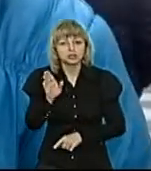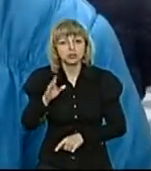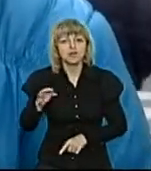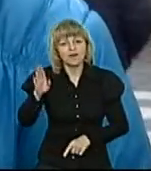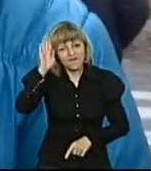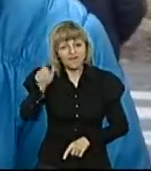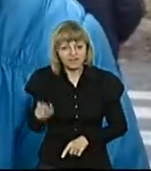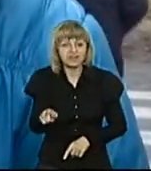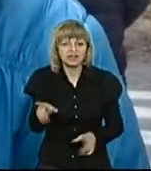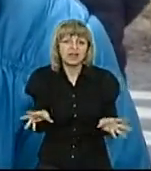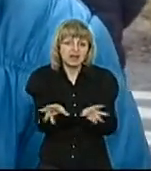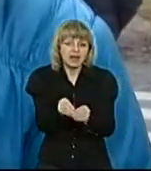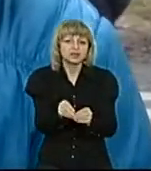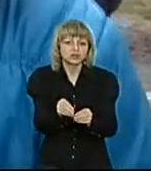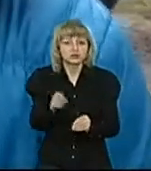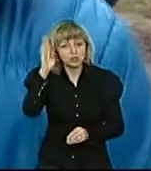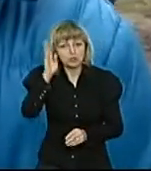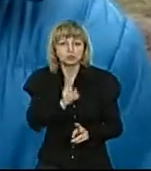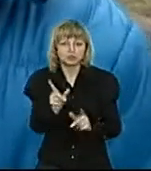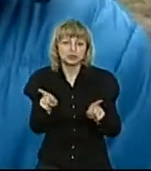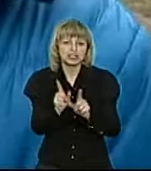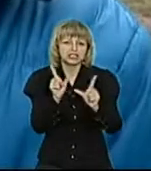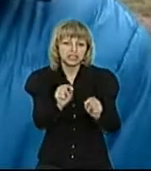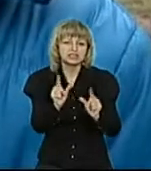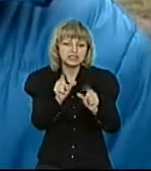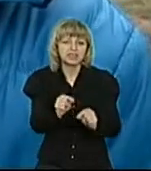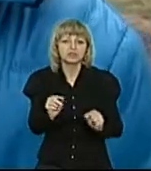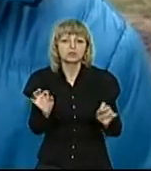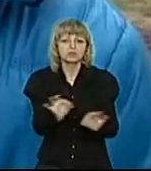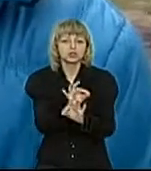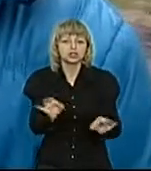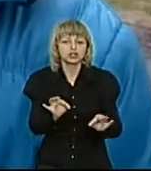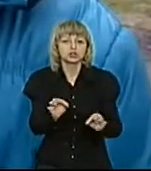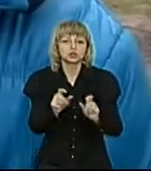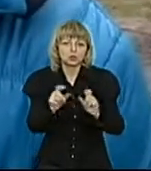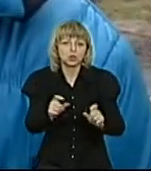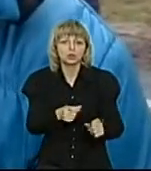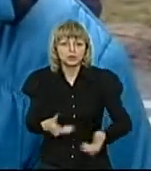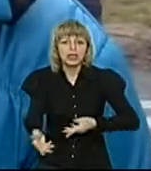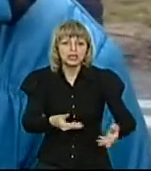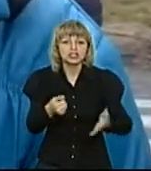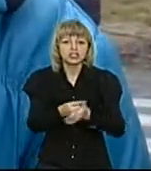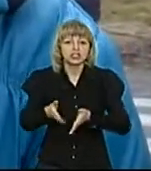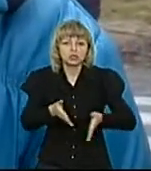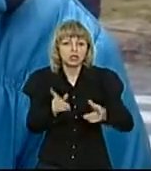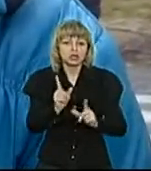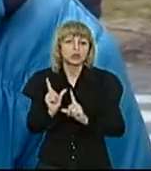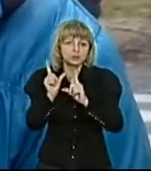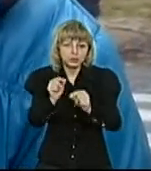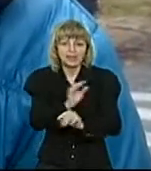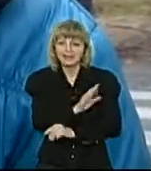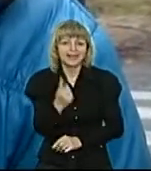з хлопцями, тут є хлопці теж, що їздять в музичну школу, двох ішли на трасу, щоб доїхати. Ні